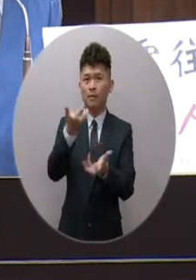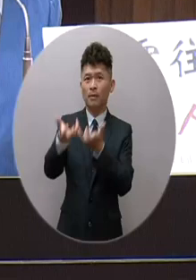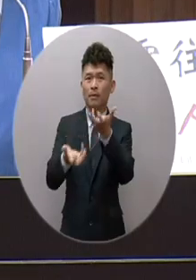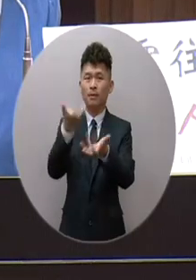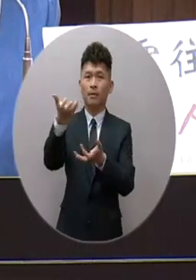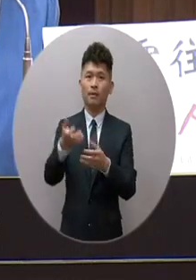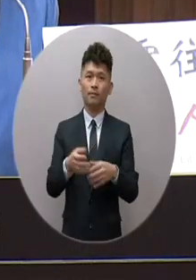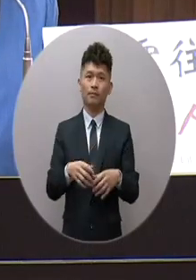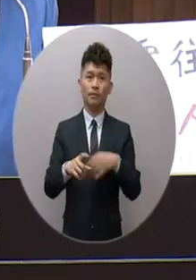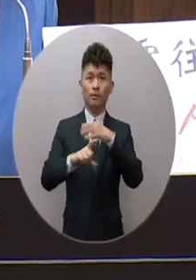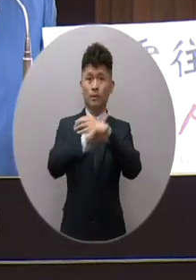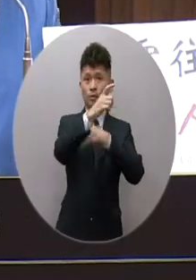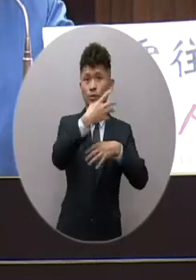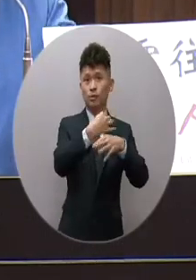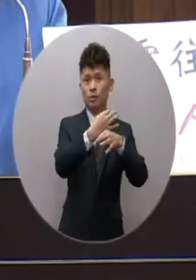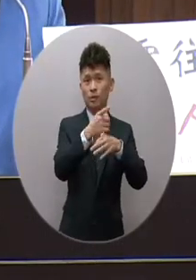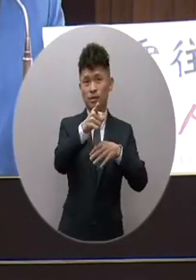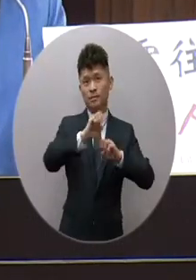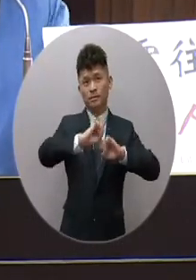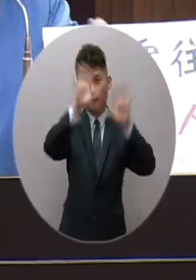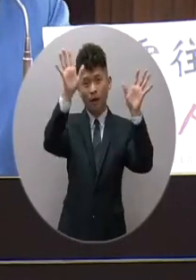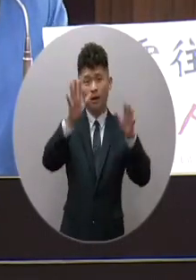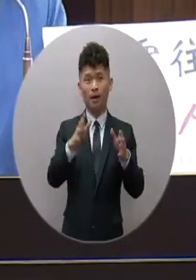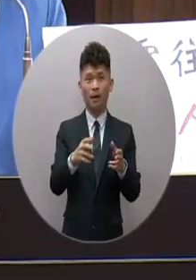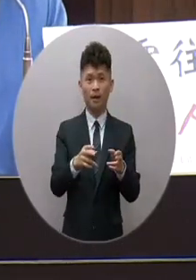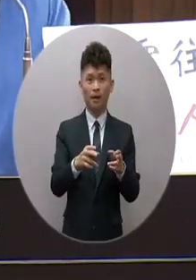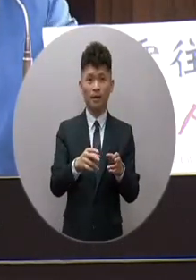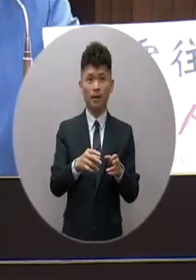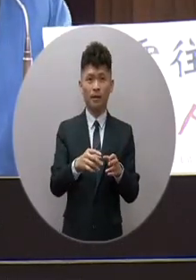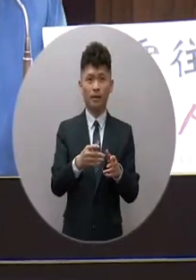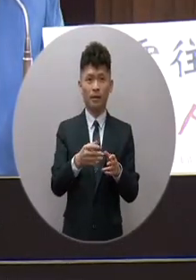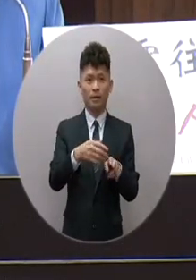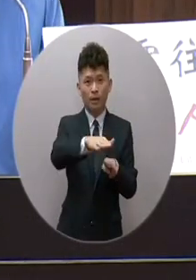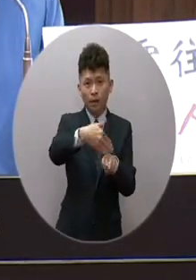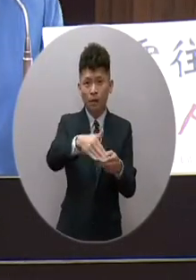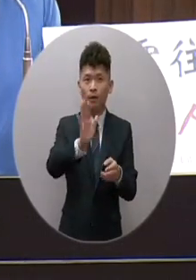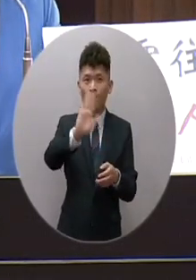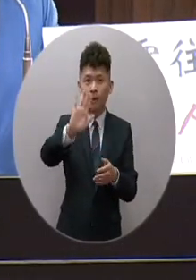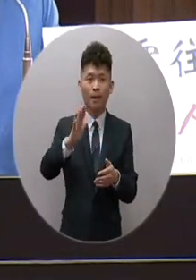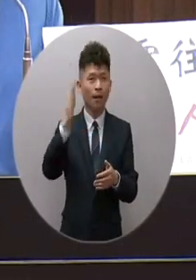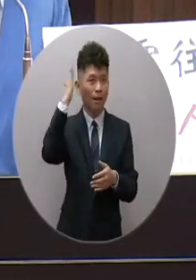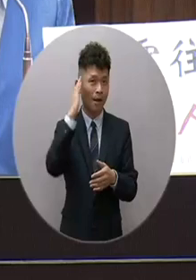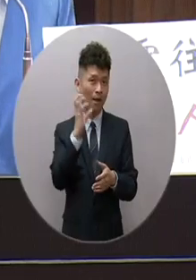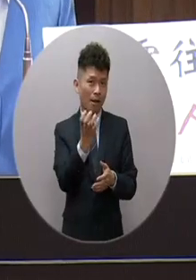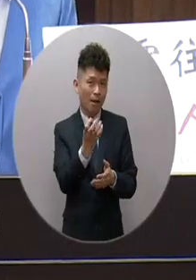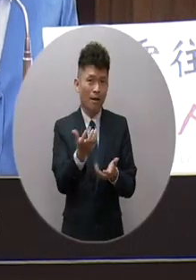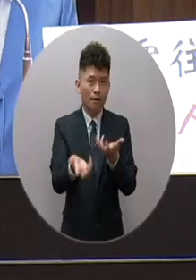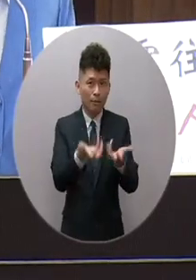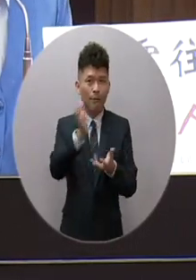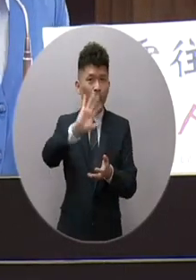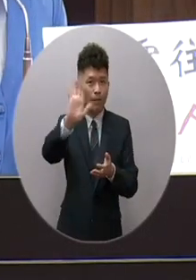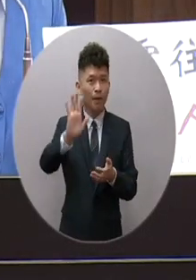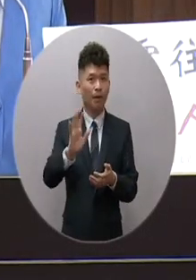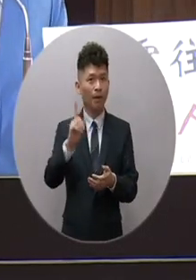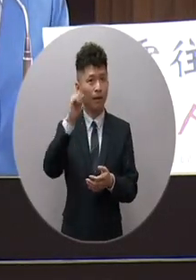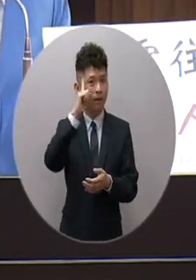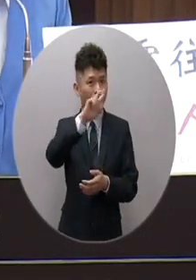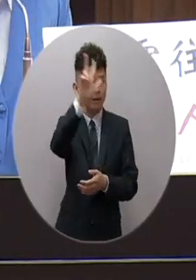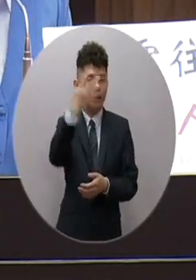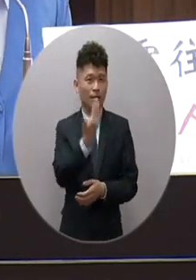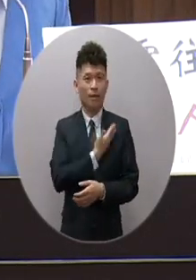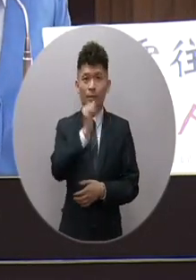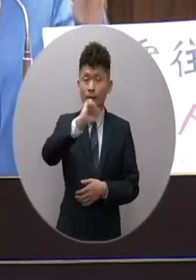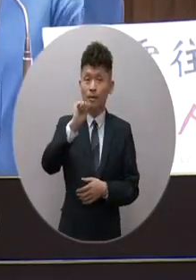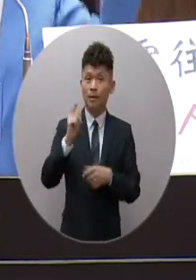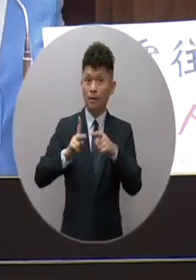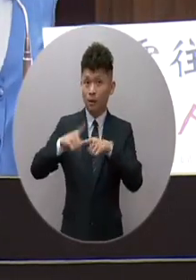节你都呼吁大家少燃煤，少烧炭，不要烤肉，一天都没办法忍受。过年跨